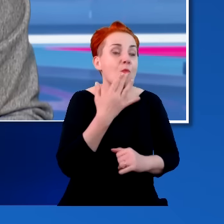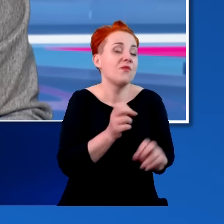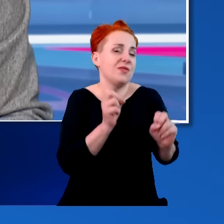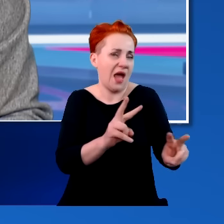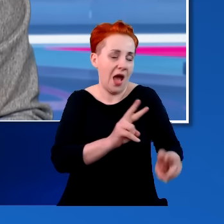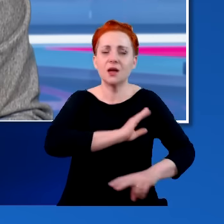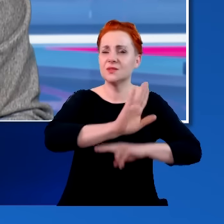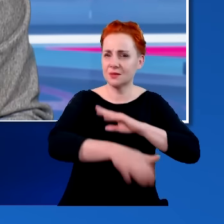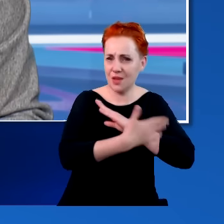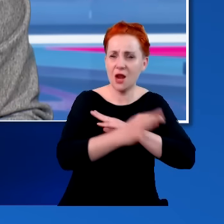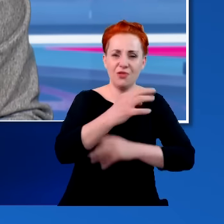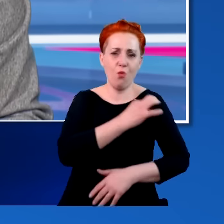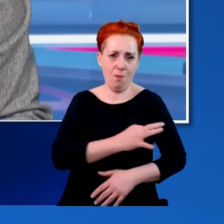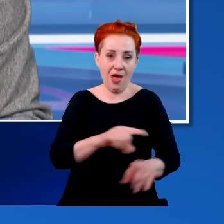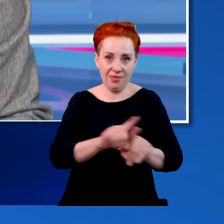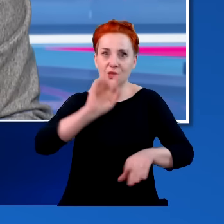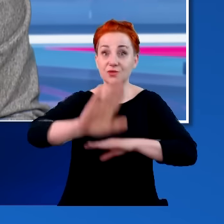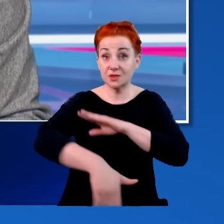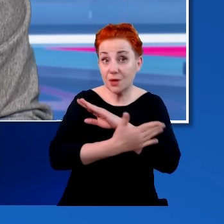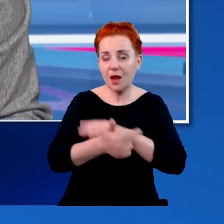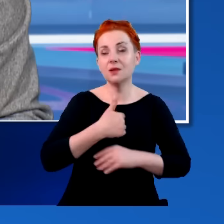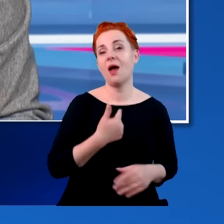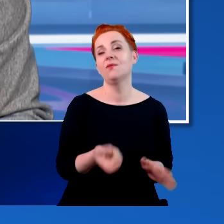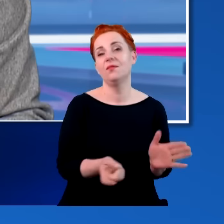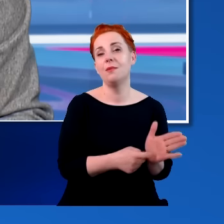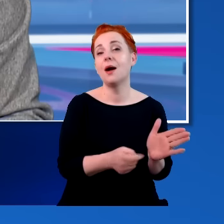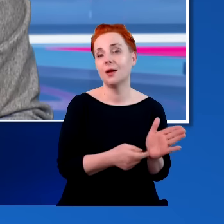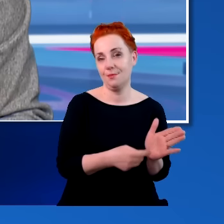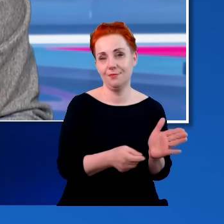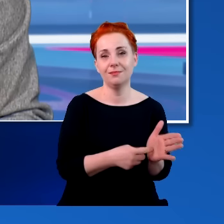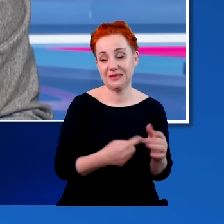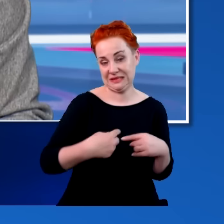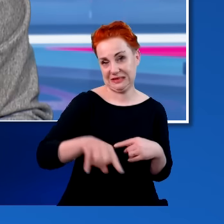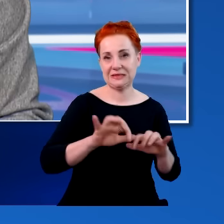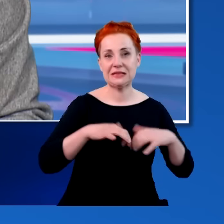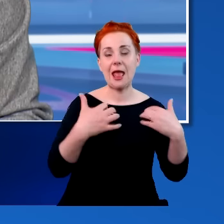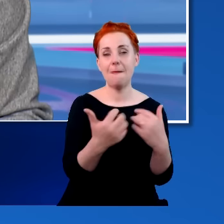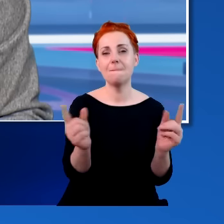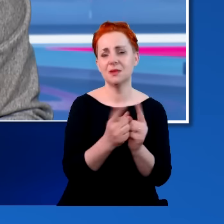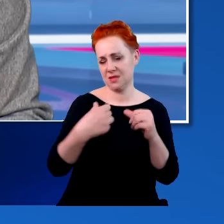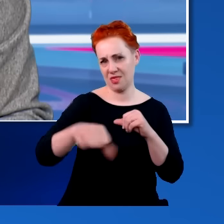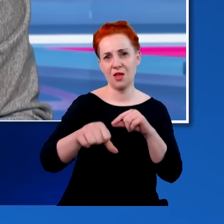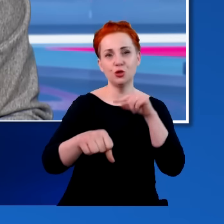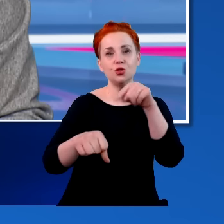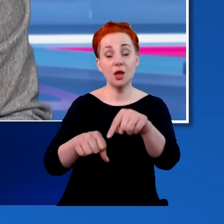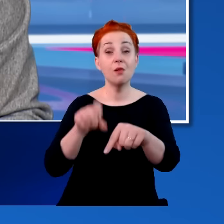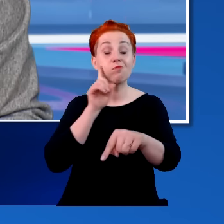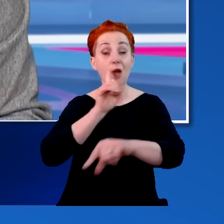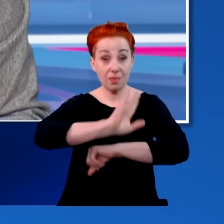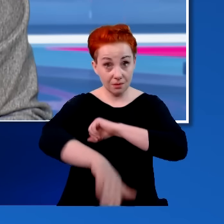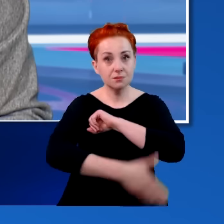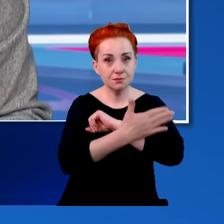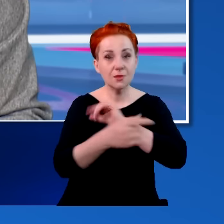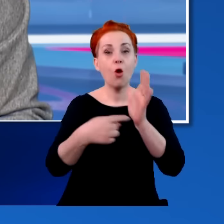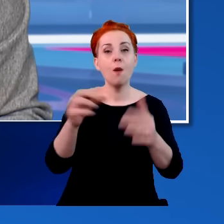i że pana ugrupowanie popiera, to ja oczekuję w takim razie, że na najbliższym posiedzeniu Sejmu w przyszłym tygodniu poprze pan